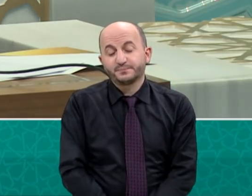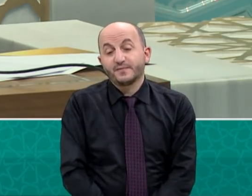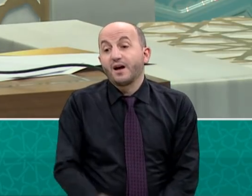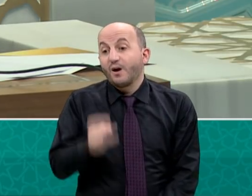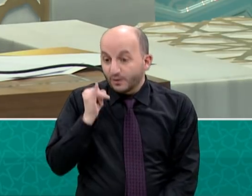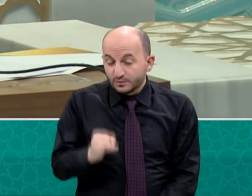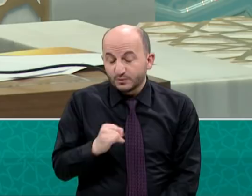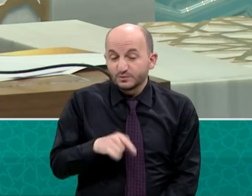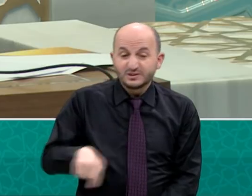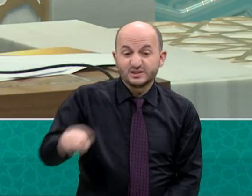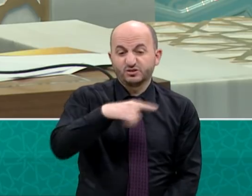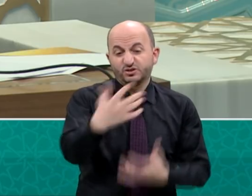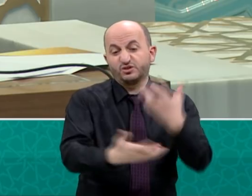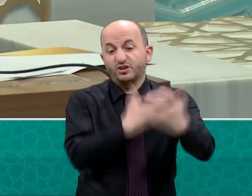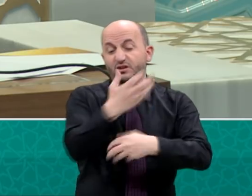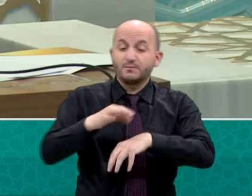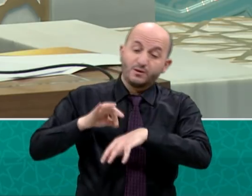Kötülük sizi cehenneme götürür.